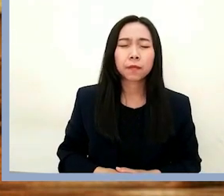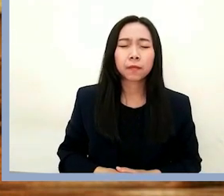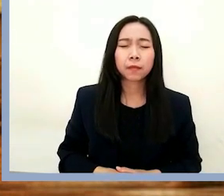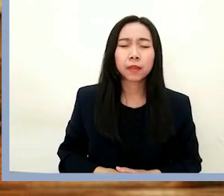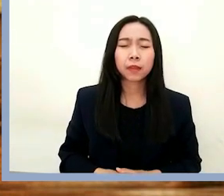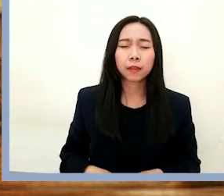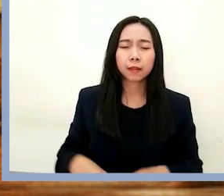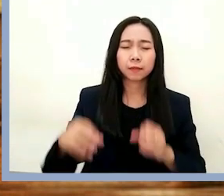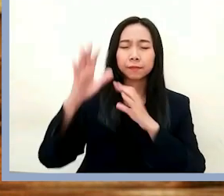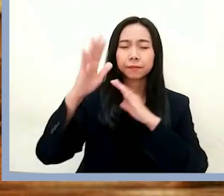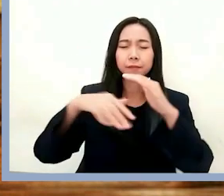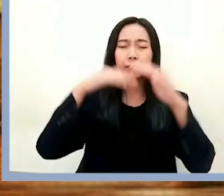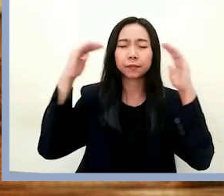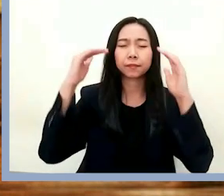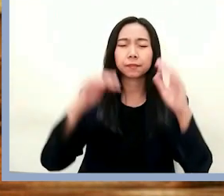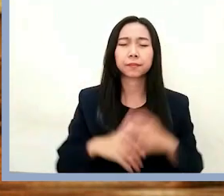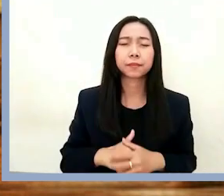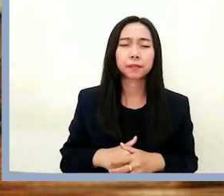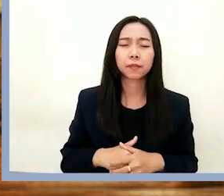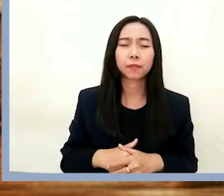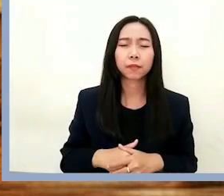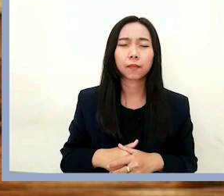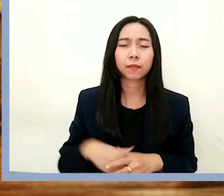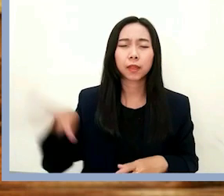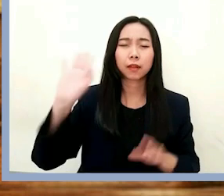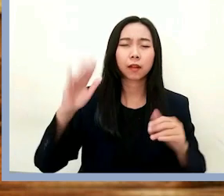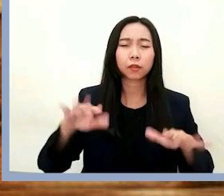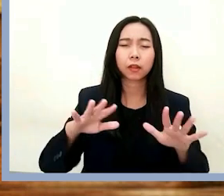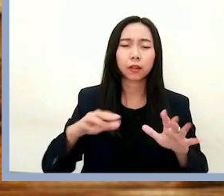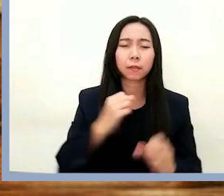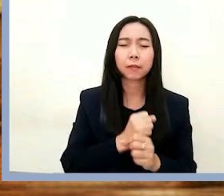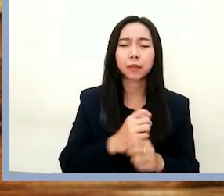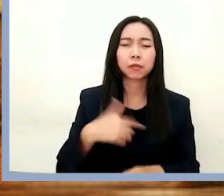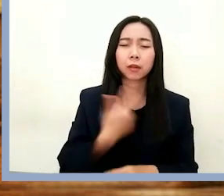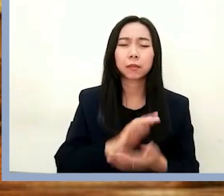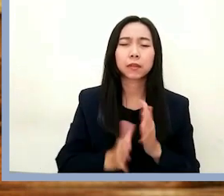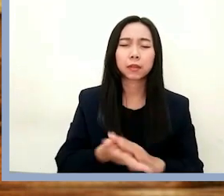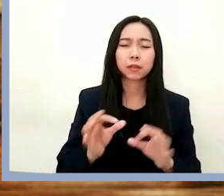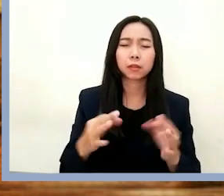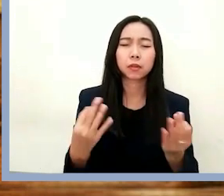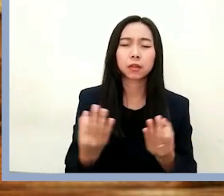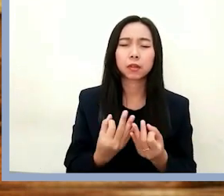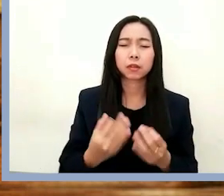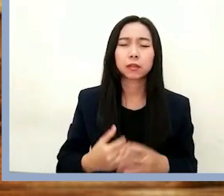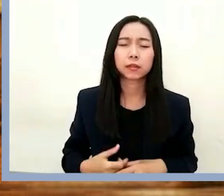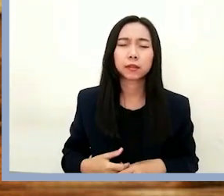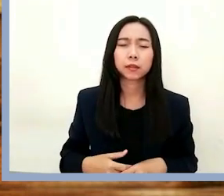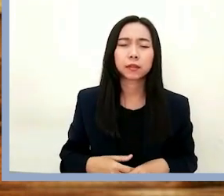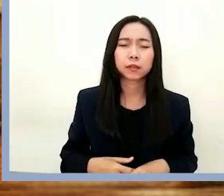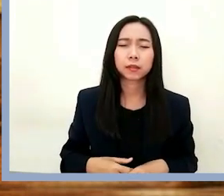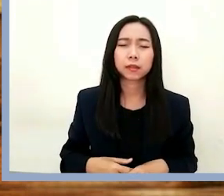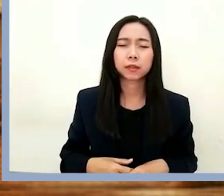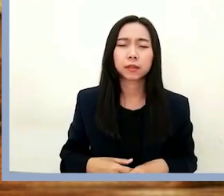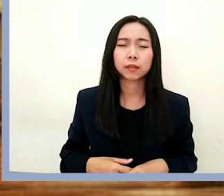Bapak surgawi yang telah membentuk setiap kami menjadi keluarga apapun